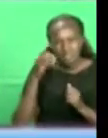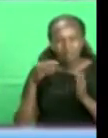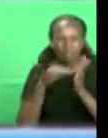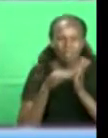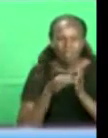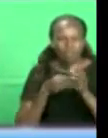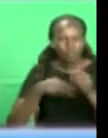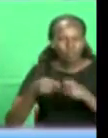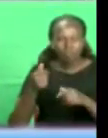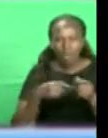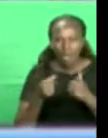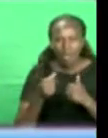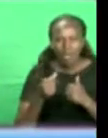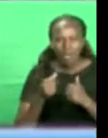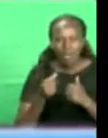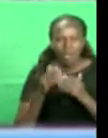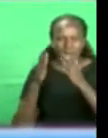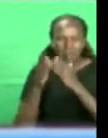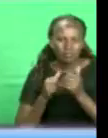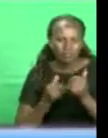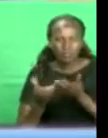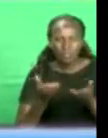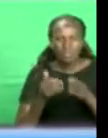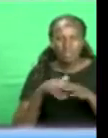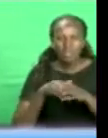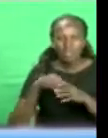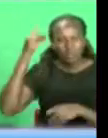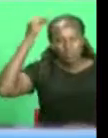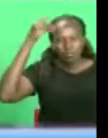mall kule Dubai ulitoa wapi?